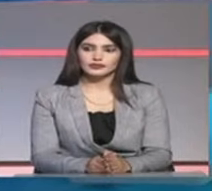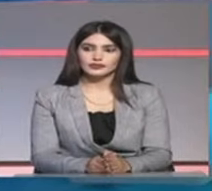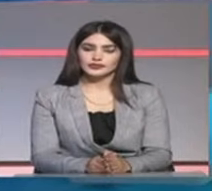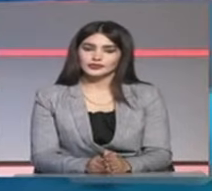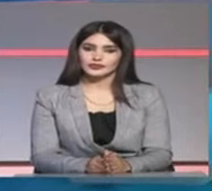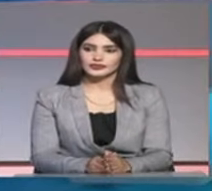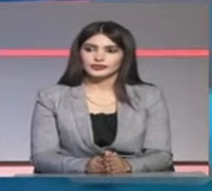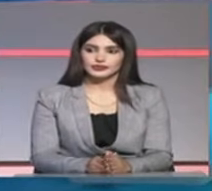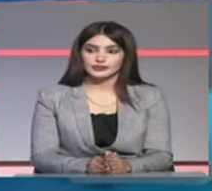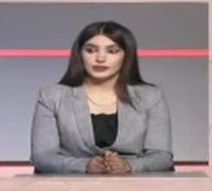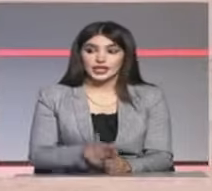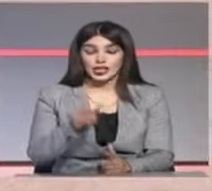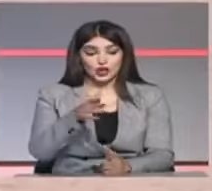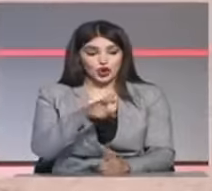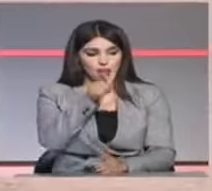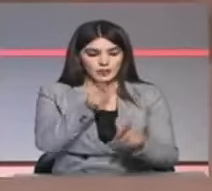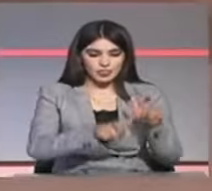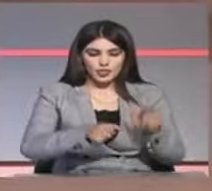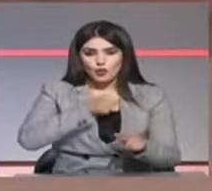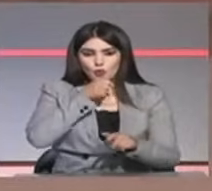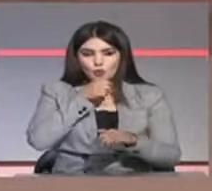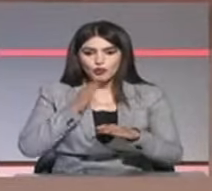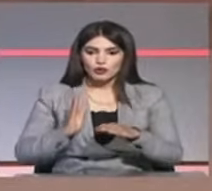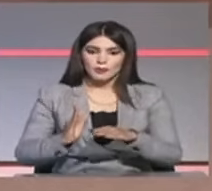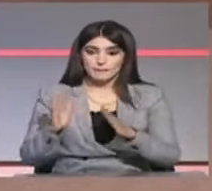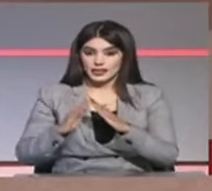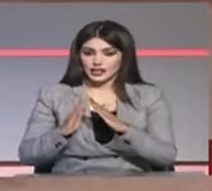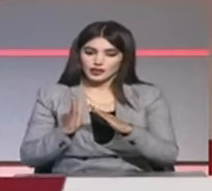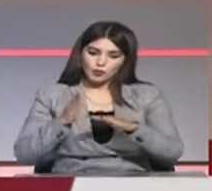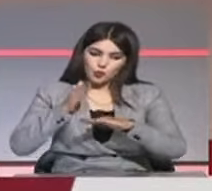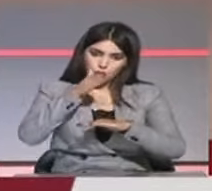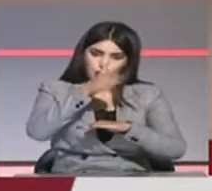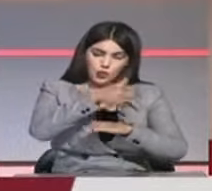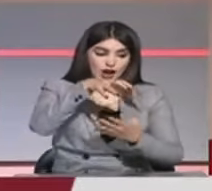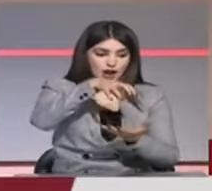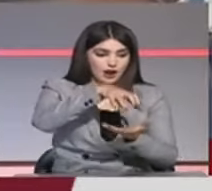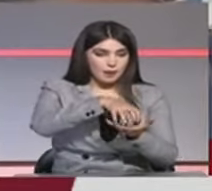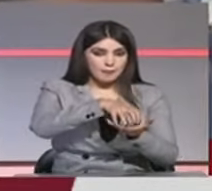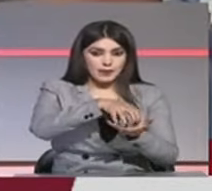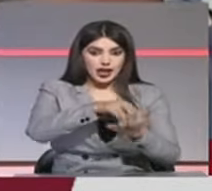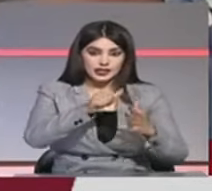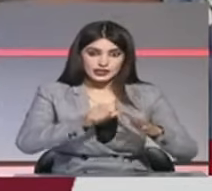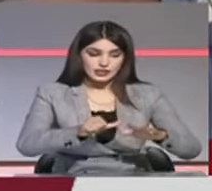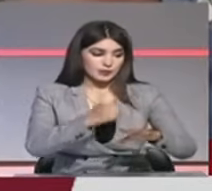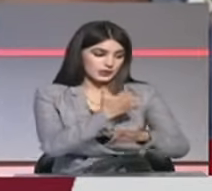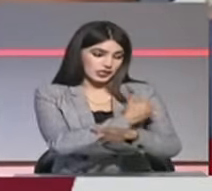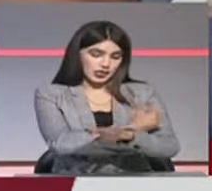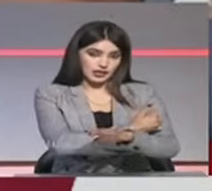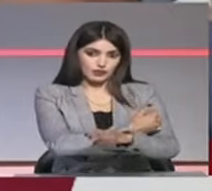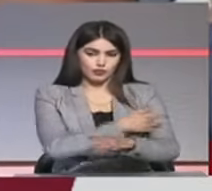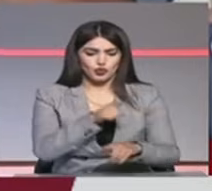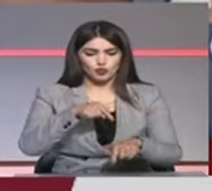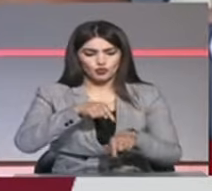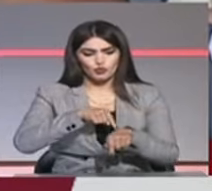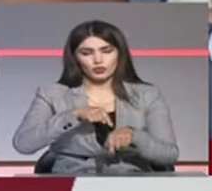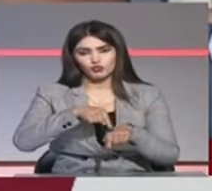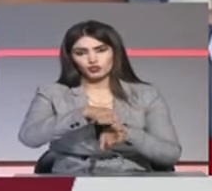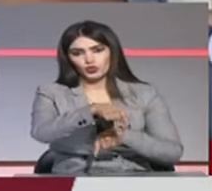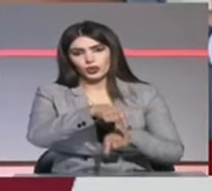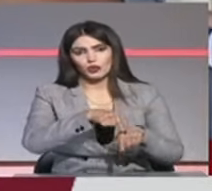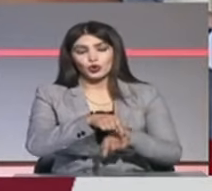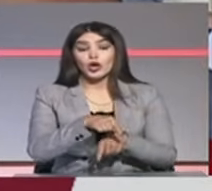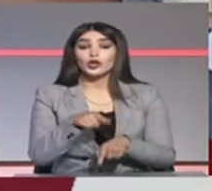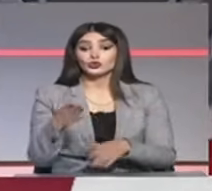من الوصول الى مركز التلقيح والى غايه تلقى جرعه اللقاح المضاد لفيروس كورونا مده زمنيه ت